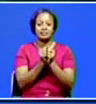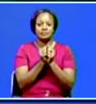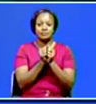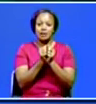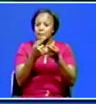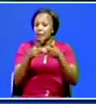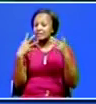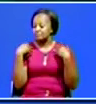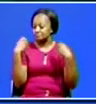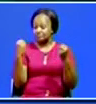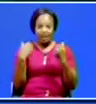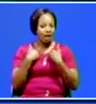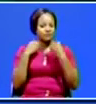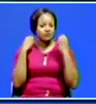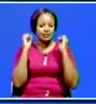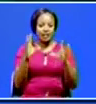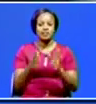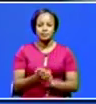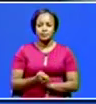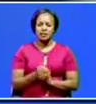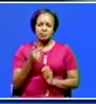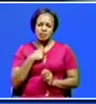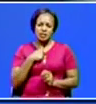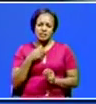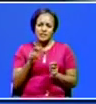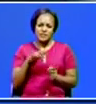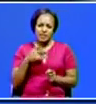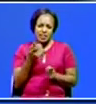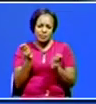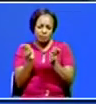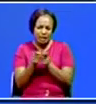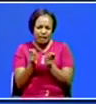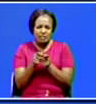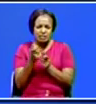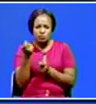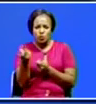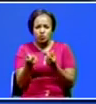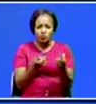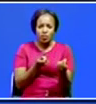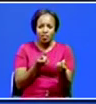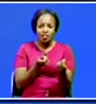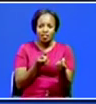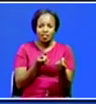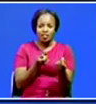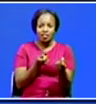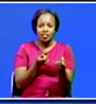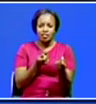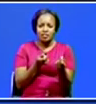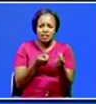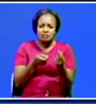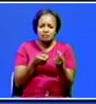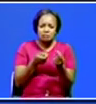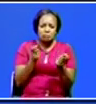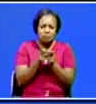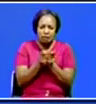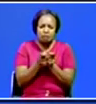bila tiba yoyote. Nilikuwa nasikia tu uchungu, mara uchungu, na vile inaanza kujaa polepole ni